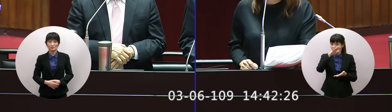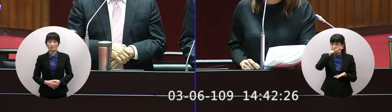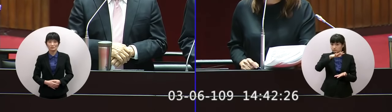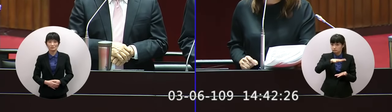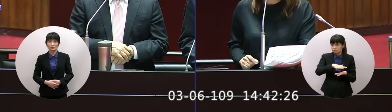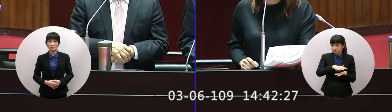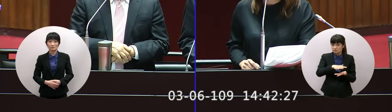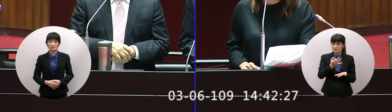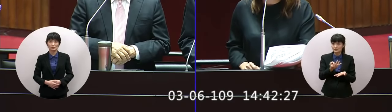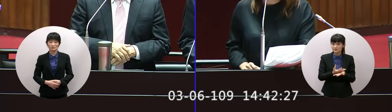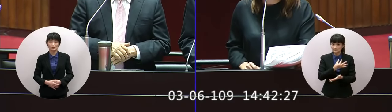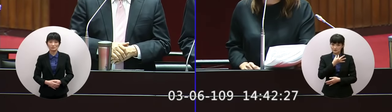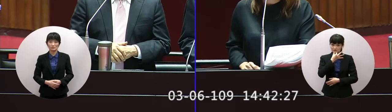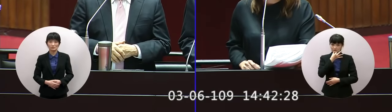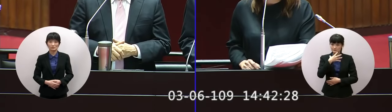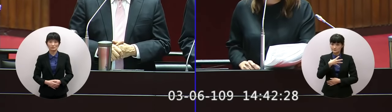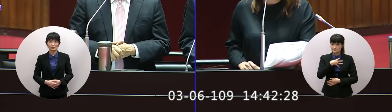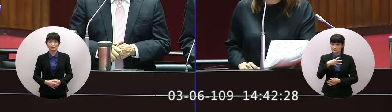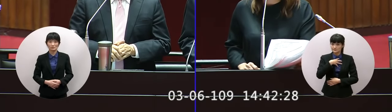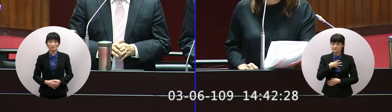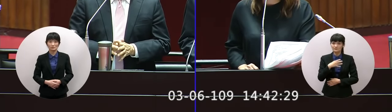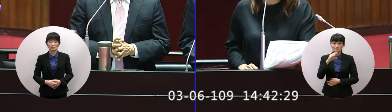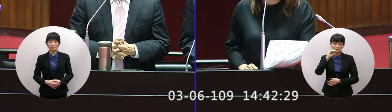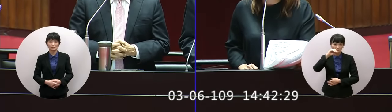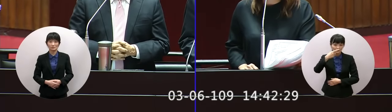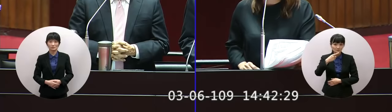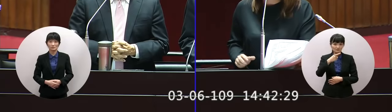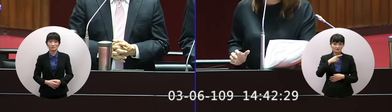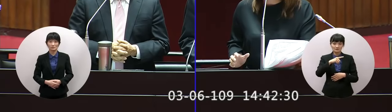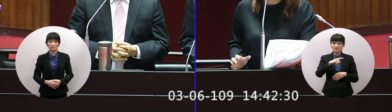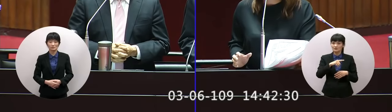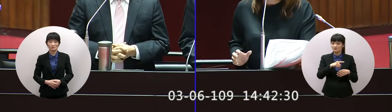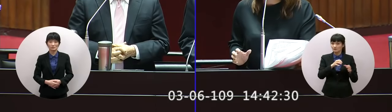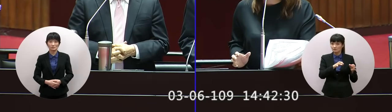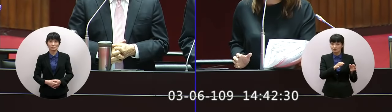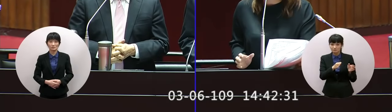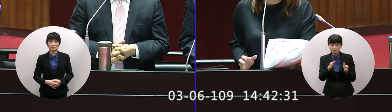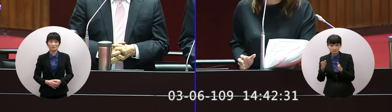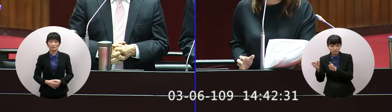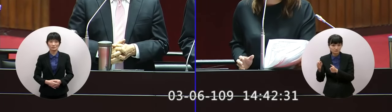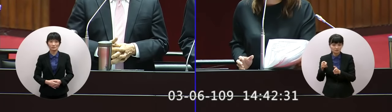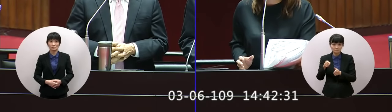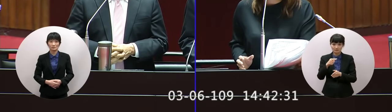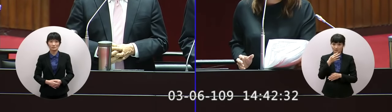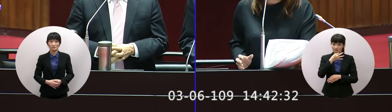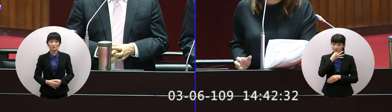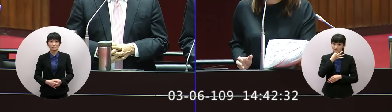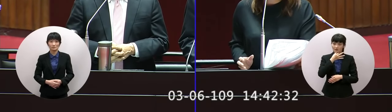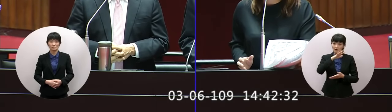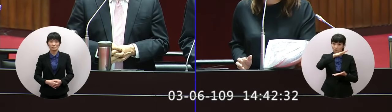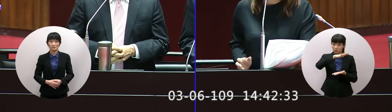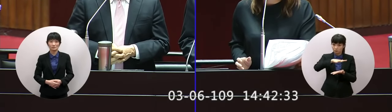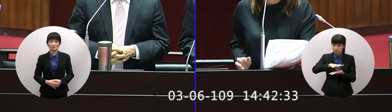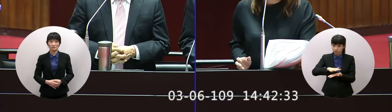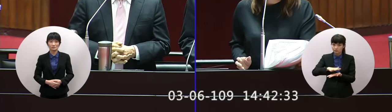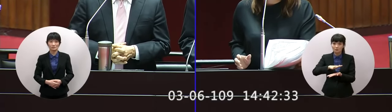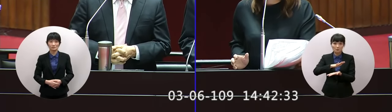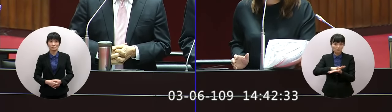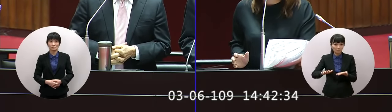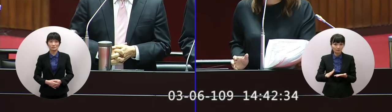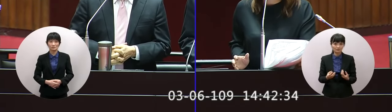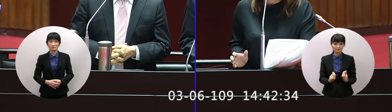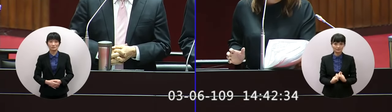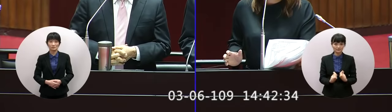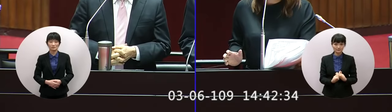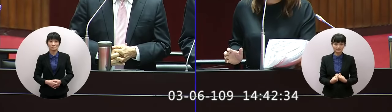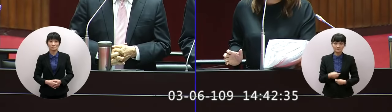了，万一疫情再持续下去也会发生很大的问题，尤其这些都是医疗用的耗材，不能不用。可